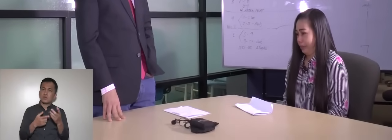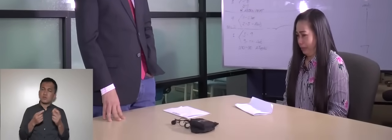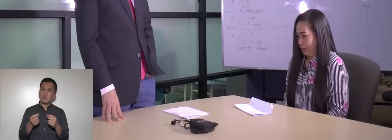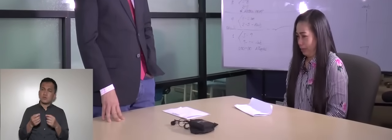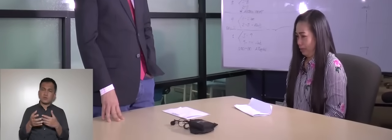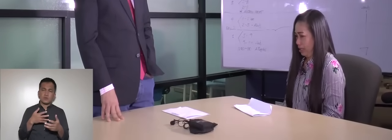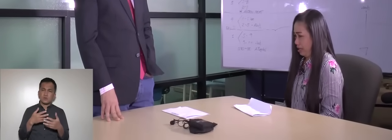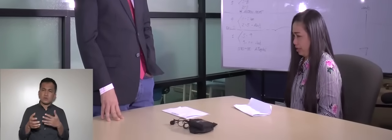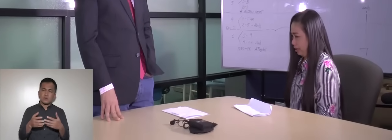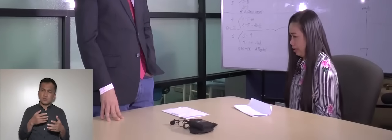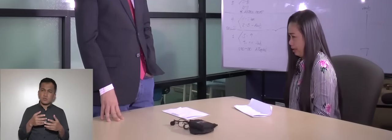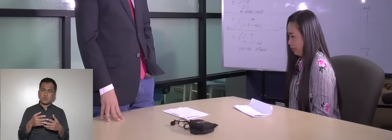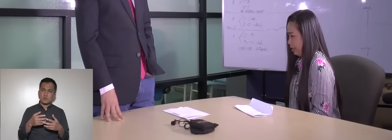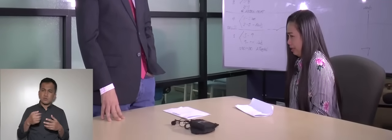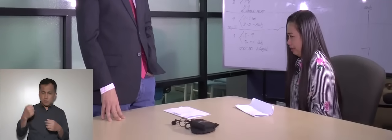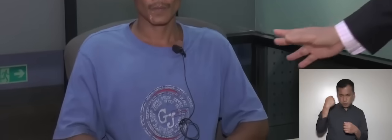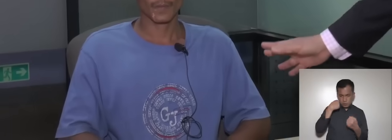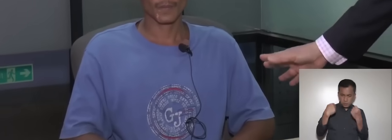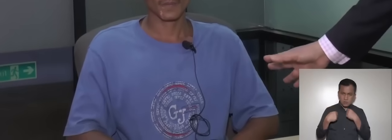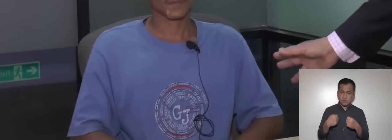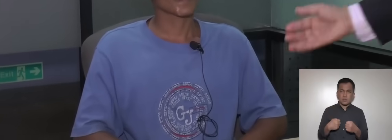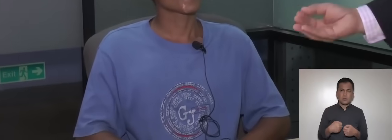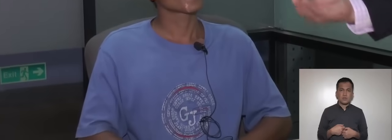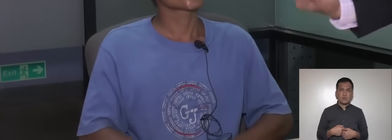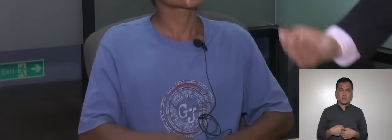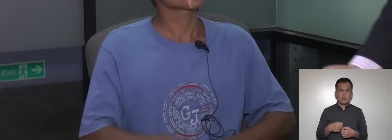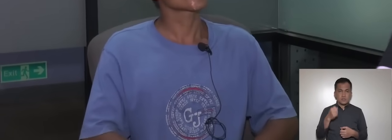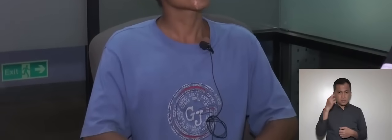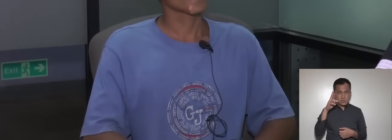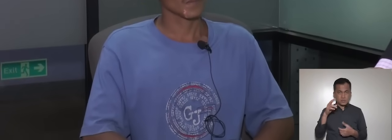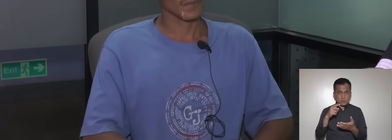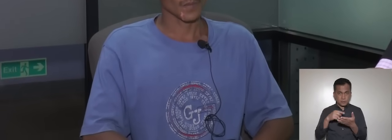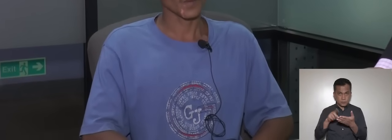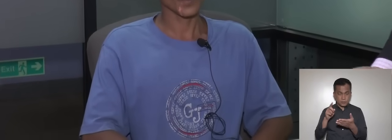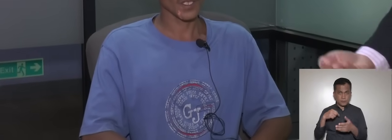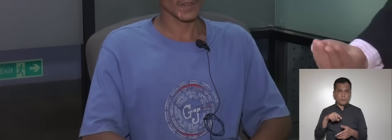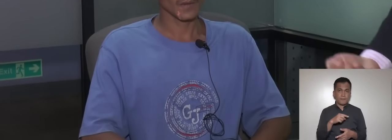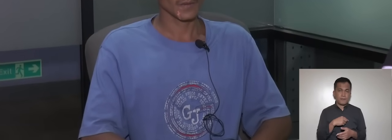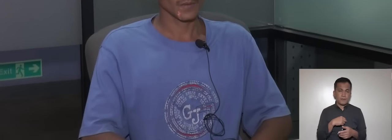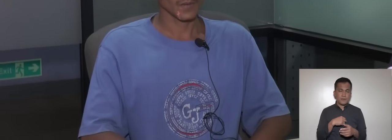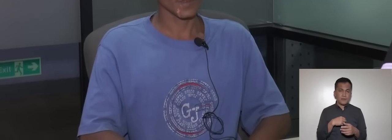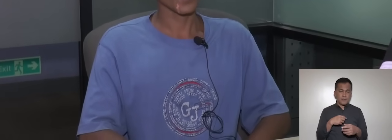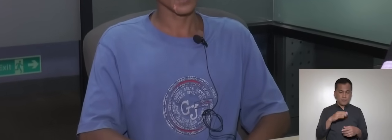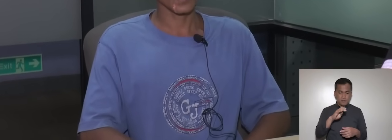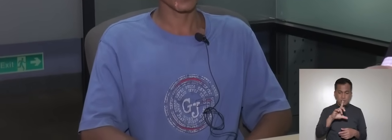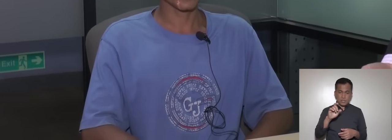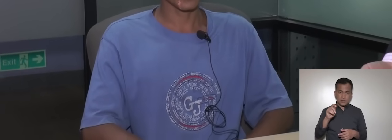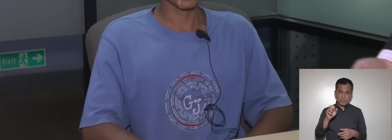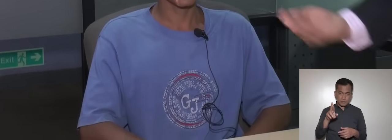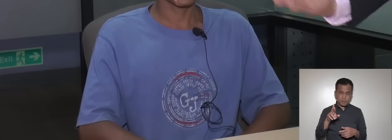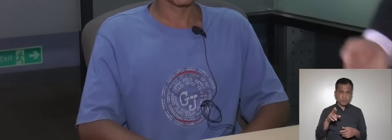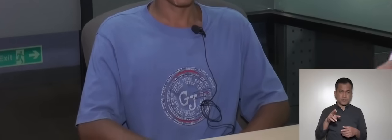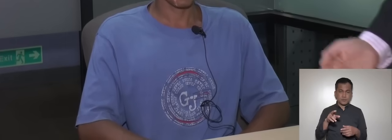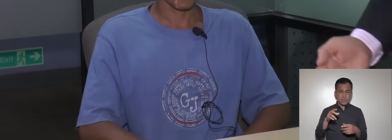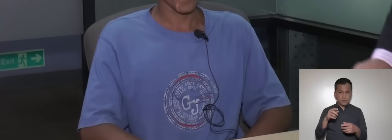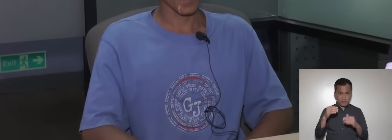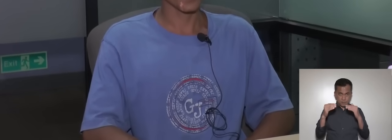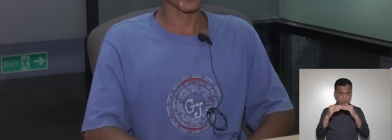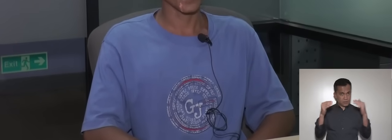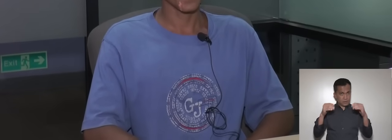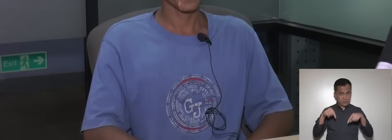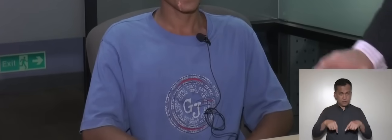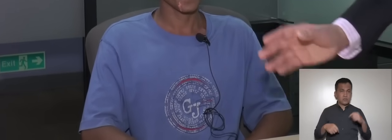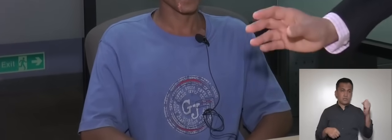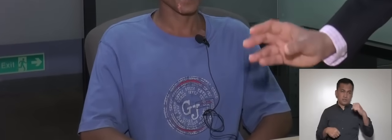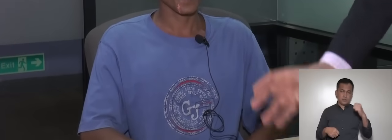niya kahit buntis ako, sinasaktan ako niyan. Sir, iti-check po namin. Opo, yung sir. Mga police blotter. Opo, sir, kung meron. Para maging patas dito,